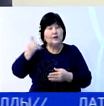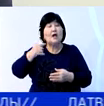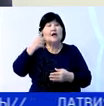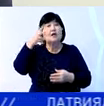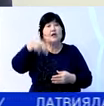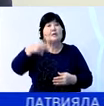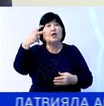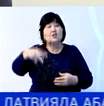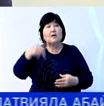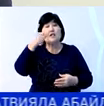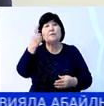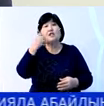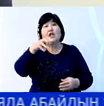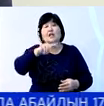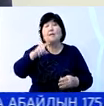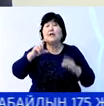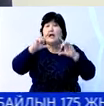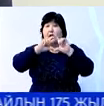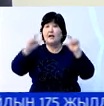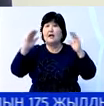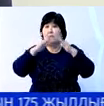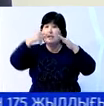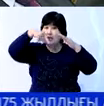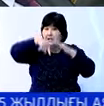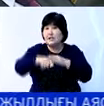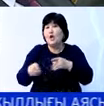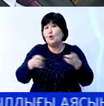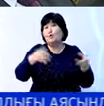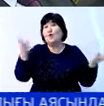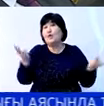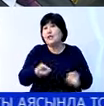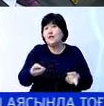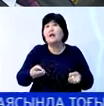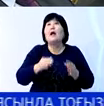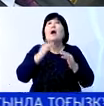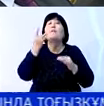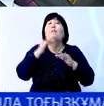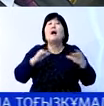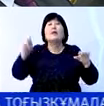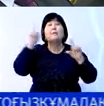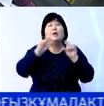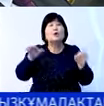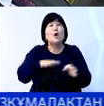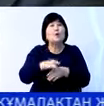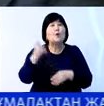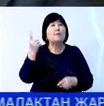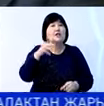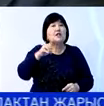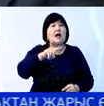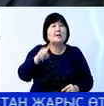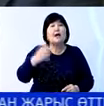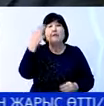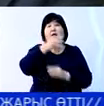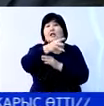жылдың 1 тамызына дейін ғимарат ішіне көшірулері тиіс. Балабақша мектептер толығымен 1 тамызға дейін